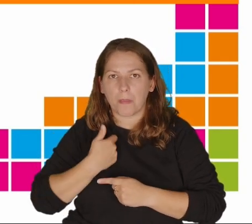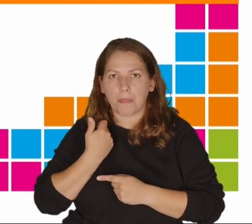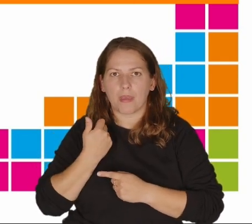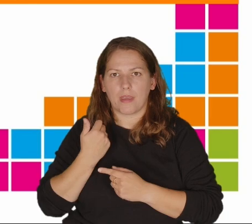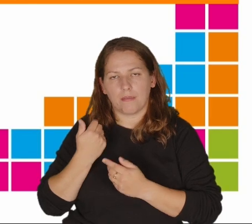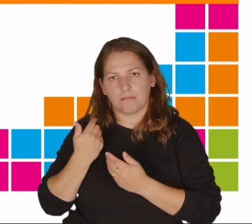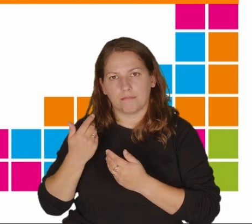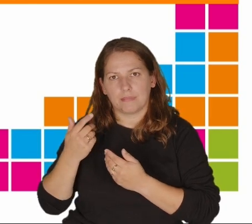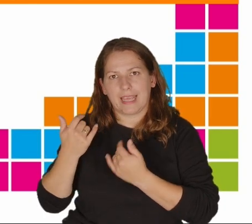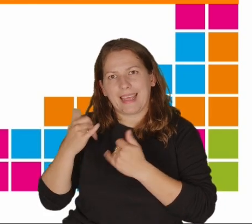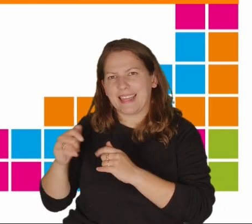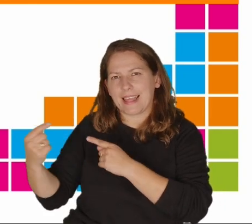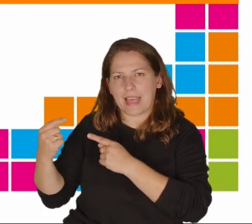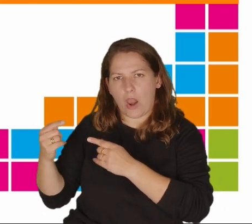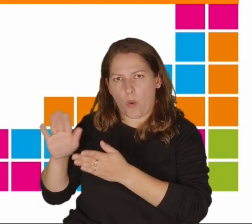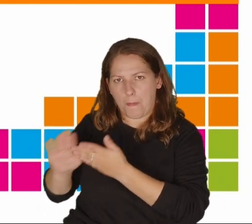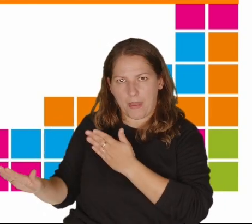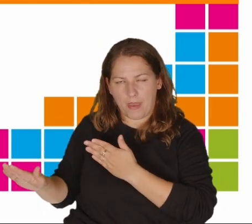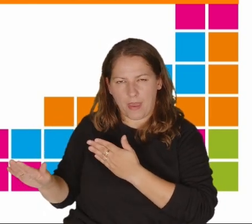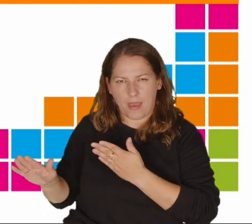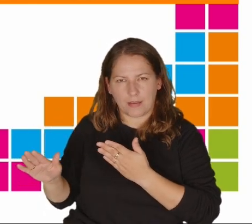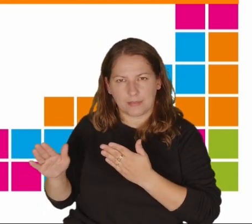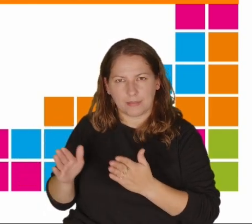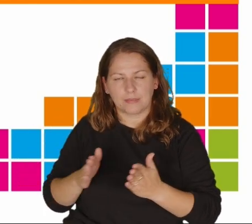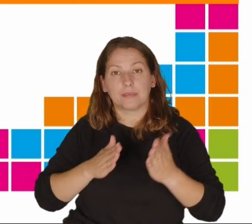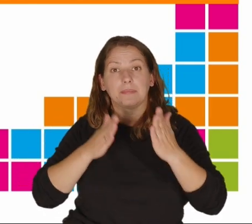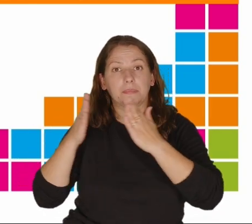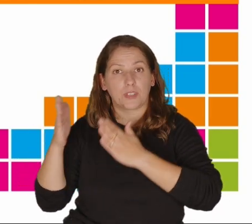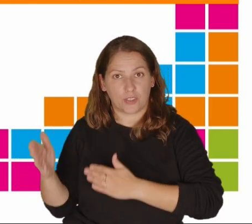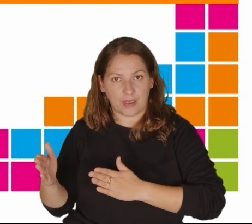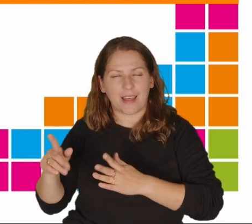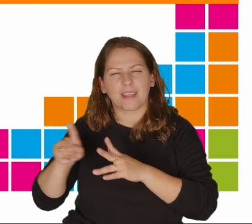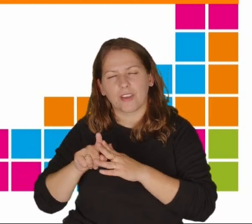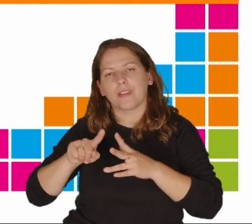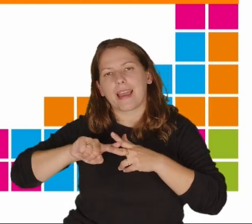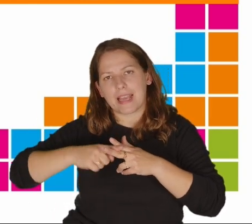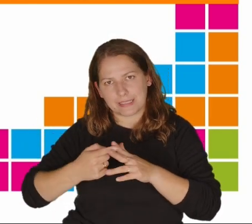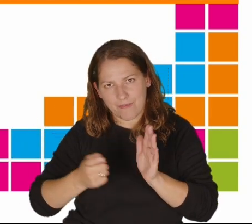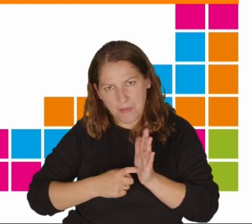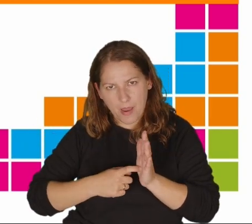od innych dialogów. No, przejście dalej wymagało też rejestracji,